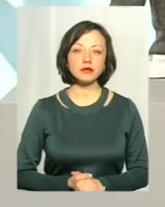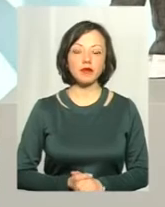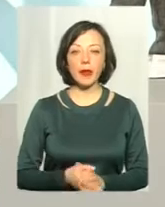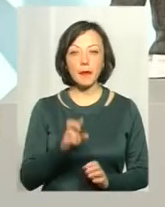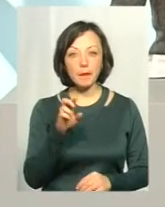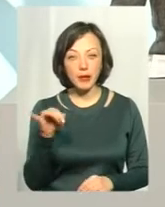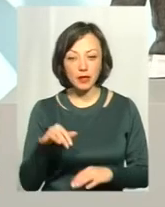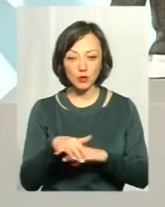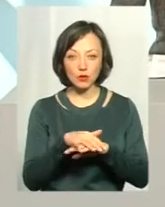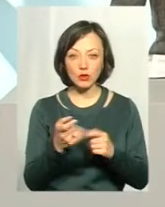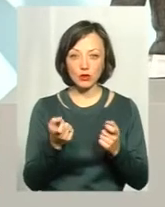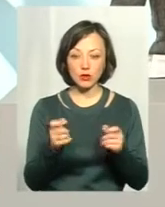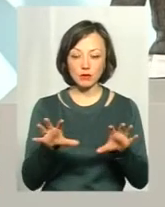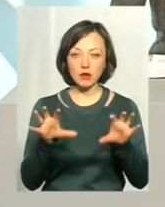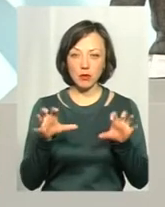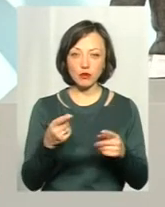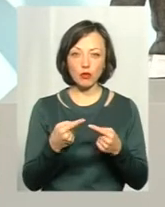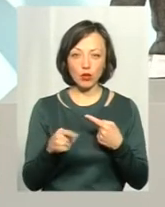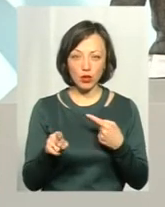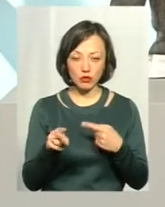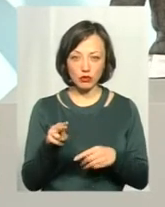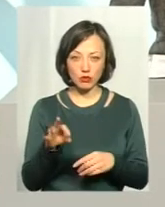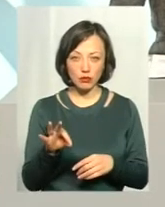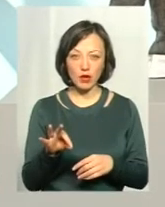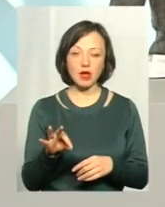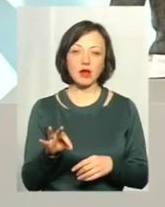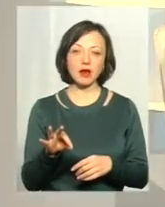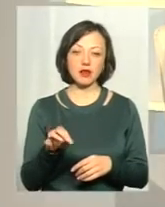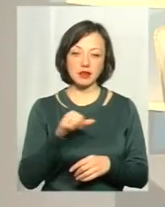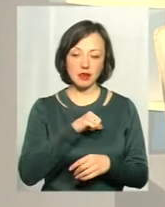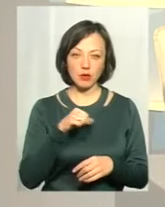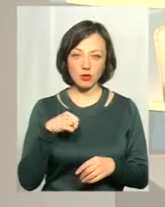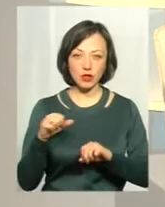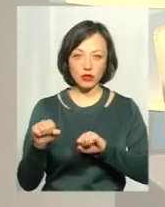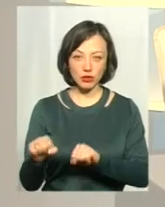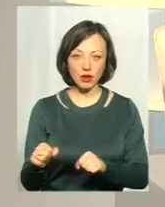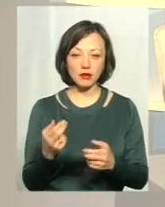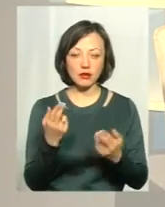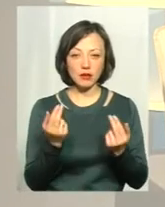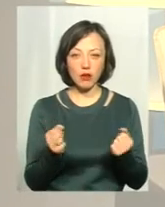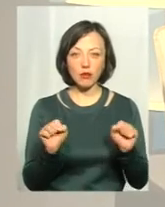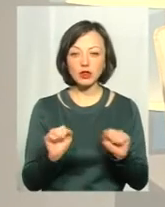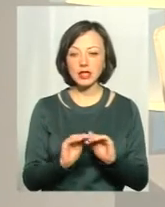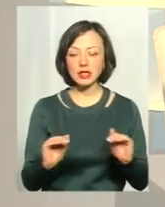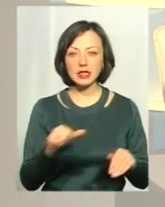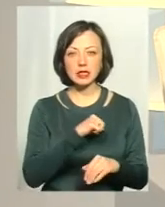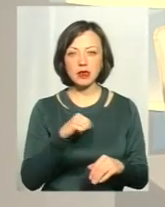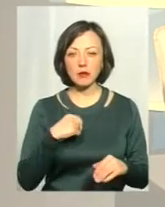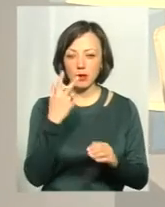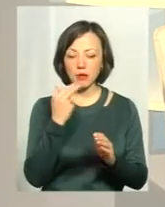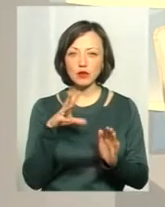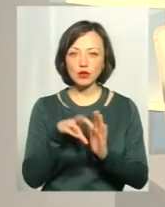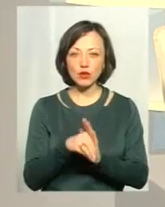Якби суспільство трошки сприймало їх по-іншому, сама то захищало, може, так. Може, діти самі пристосовуються